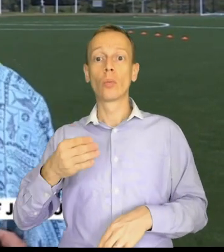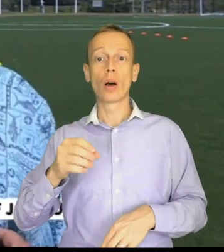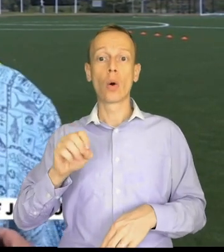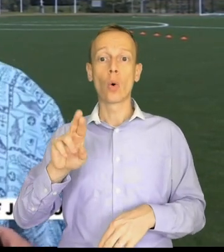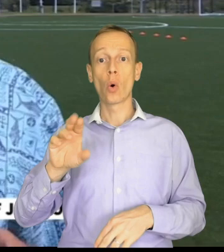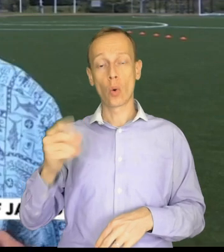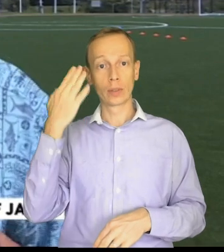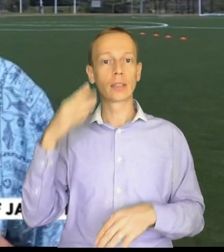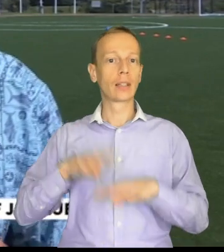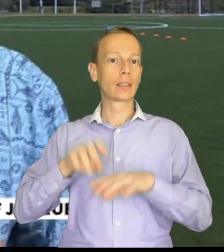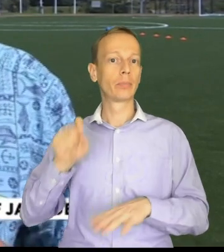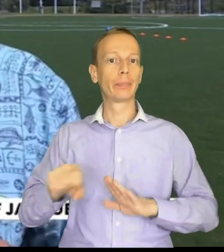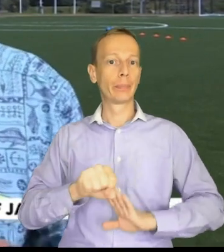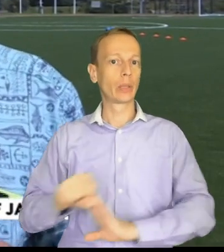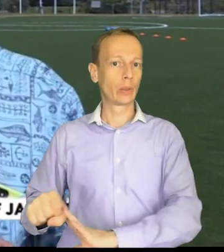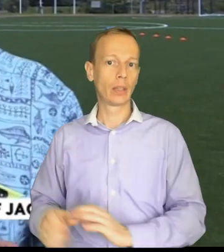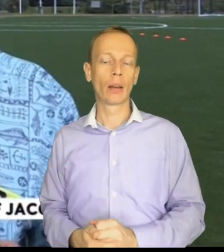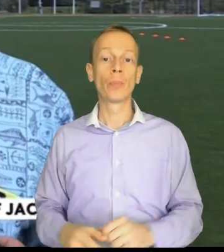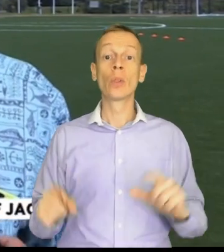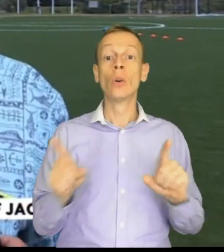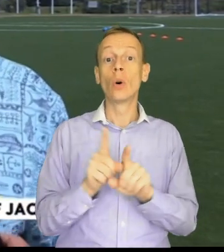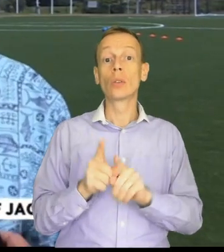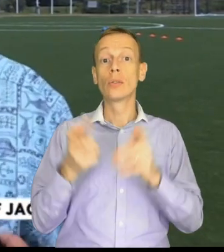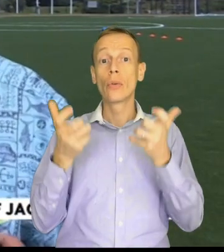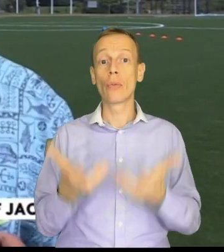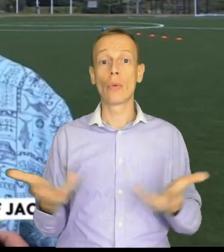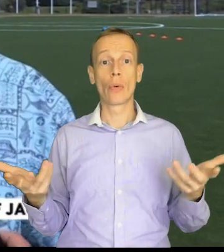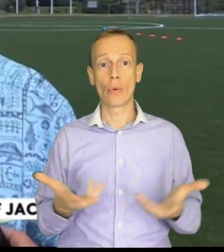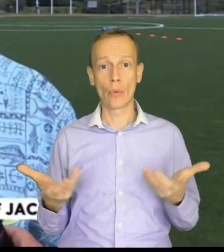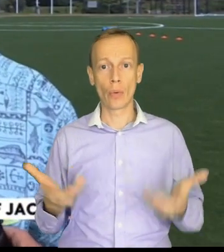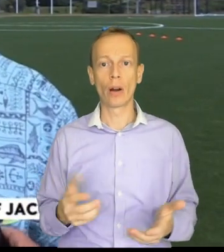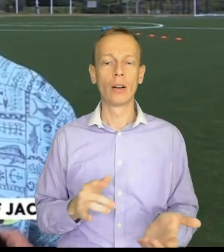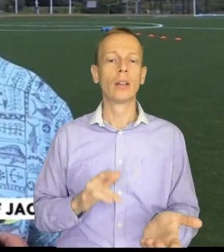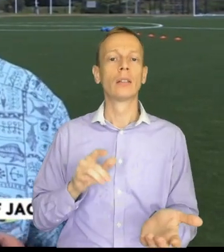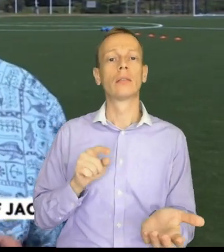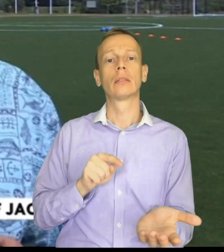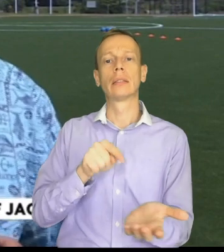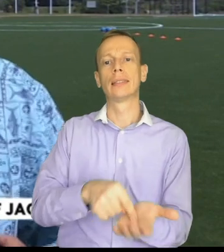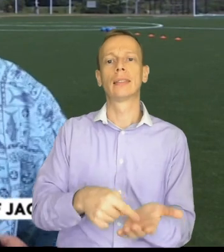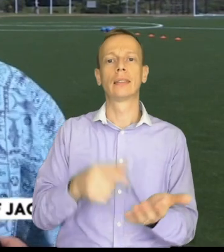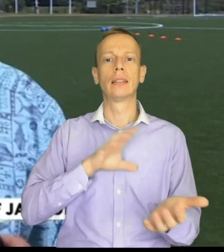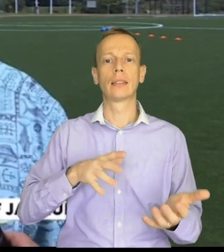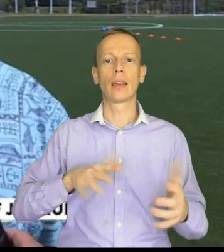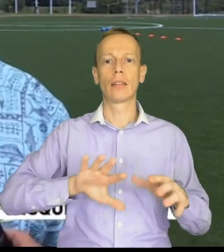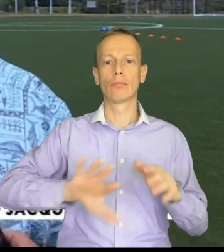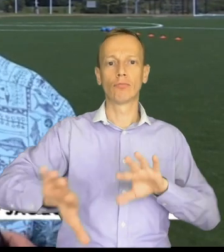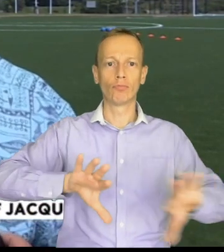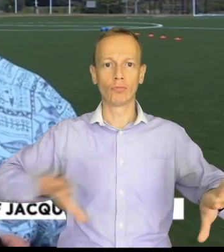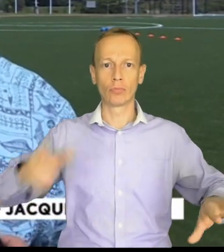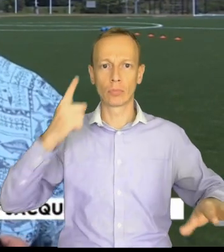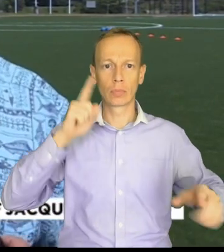c'est un quartier prioritaire. Mais l'idée aussi était de désenclaver donc, le site en créant des voiries pour